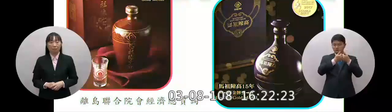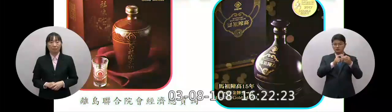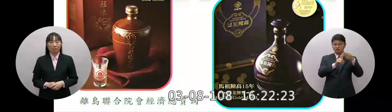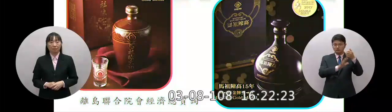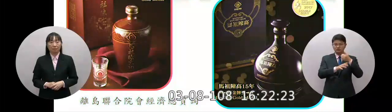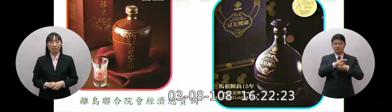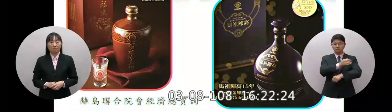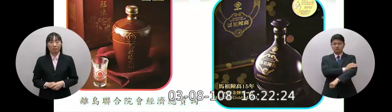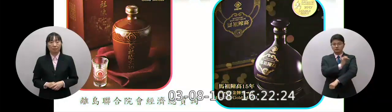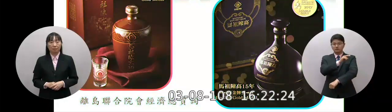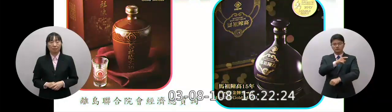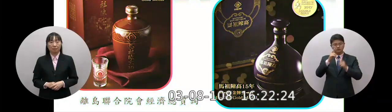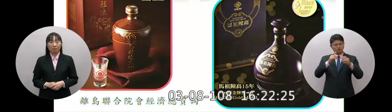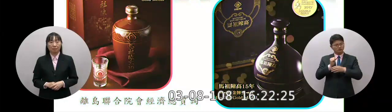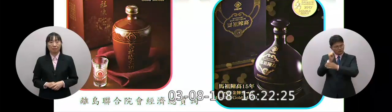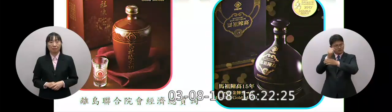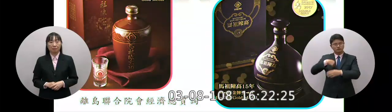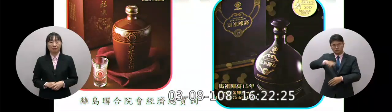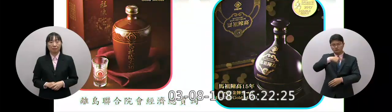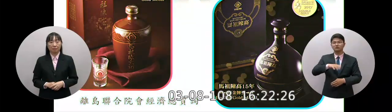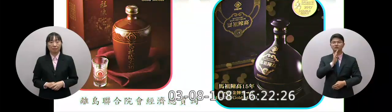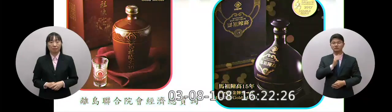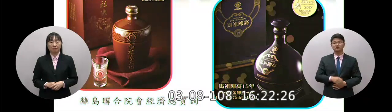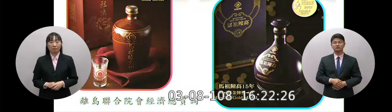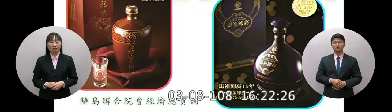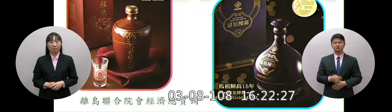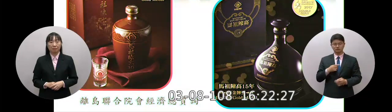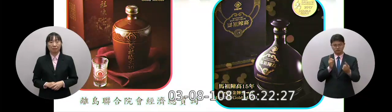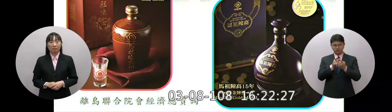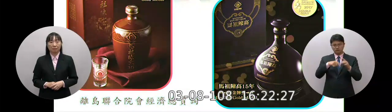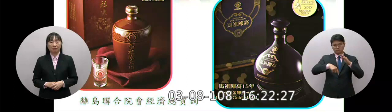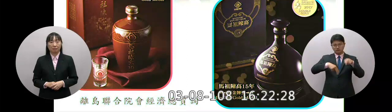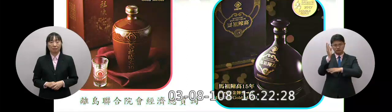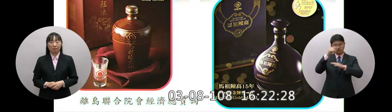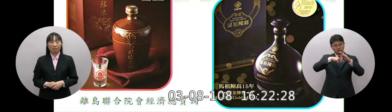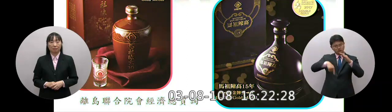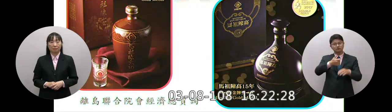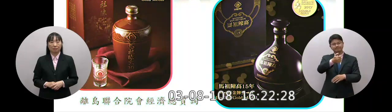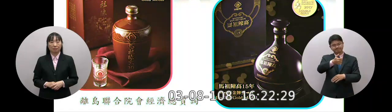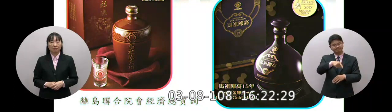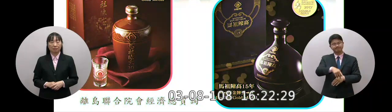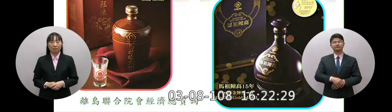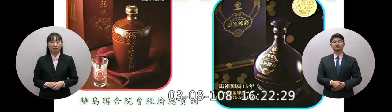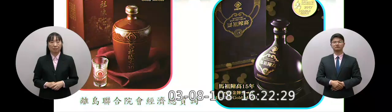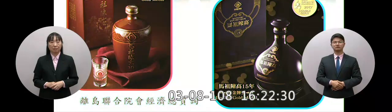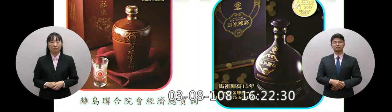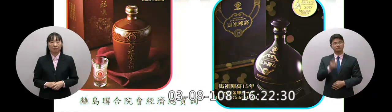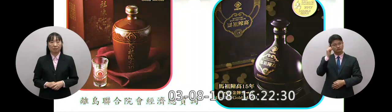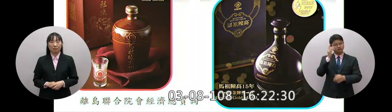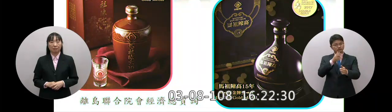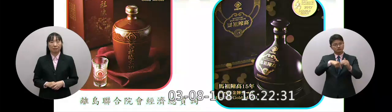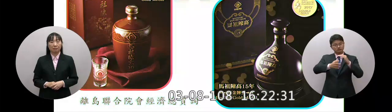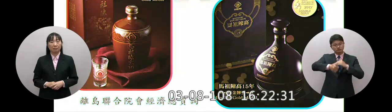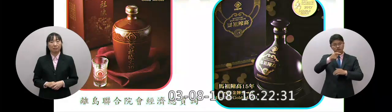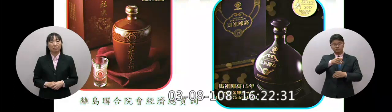委啊，非常热心的支持我们哈。我们对行政院非常的感谢。那我请问院长，